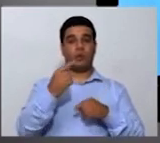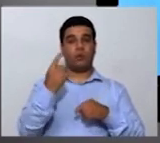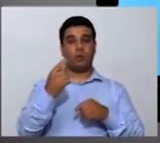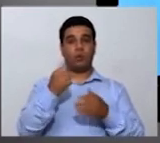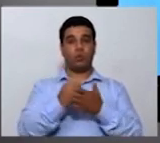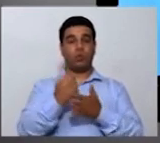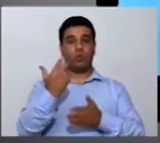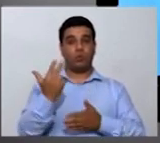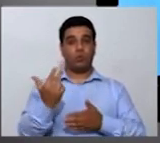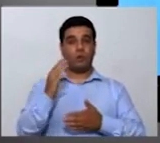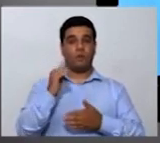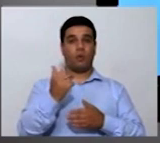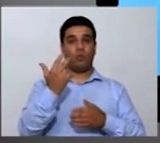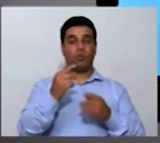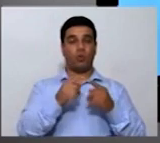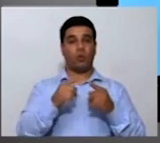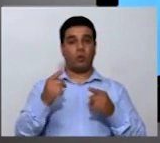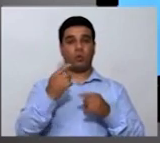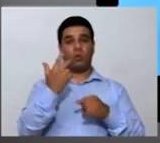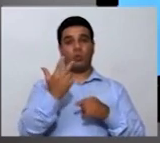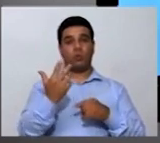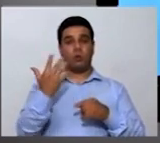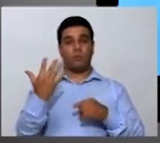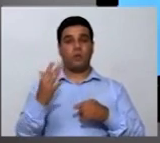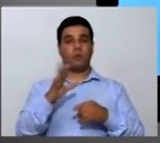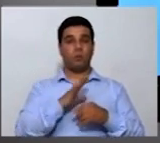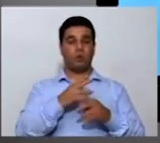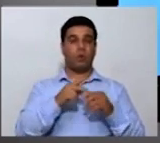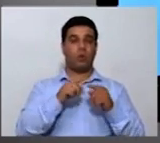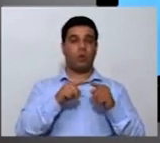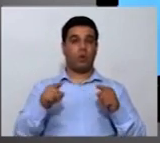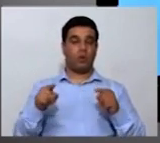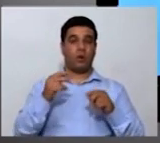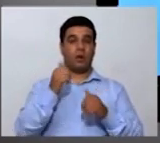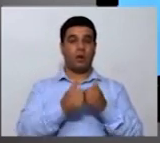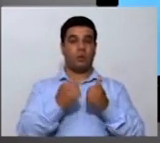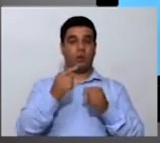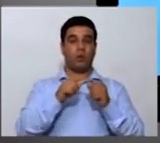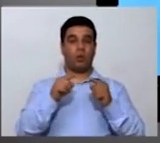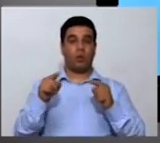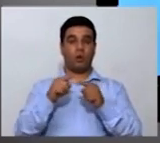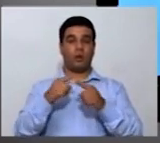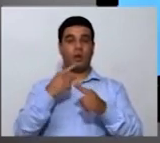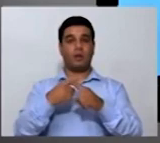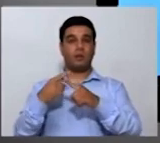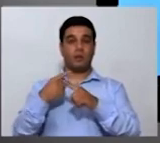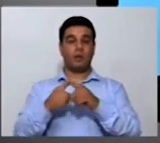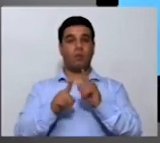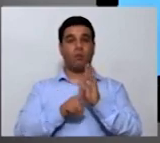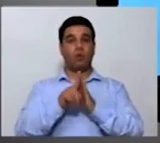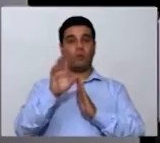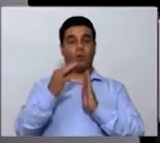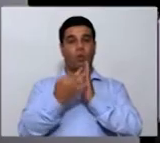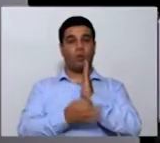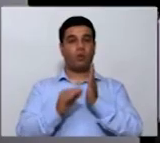3 gacha va uchinchi oralig'imiz 3 dan 5 gacha bo'lgan oralig'. Har bitta oralig'ning x larini boshi va oxirini